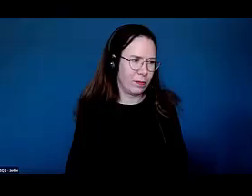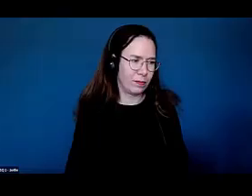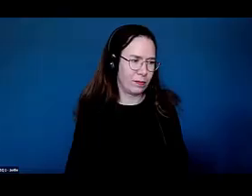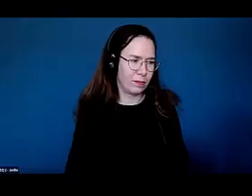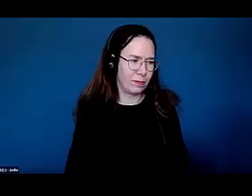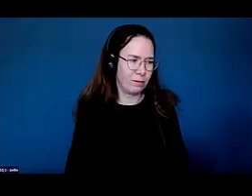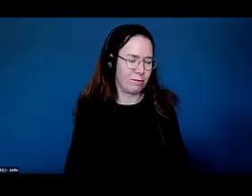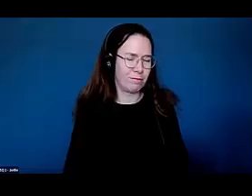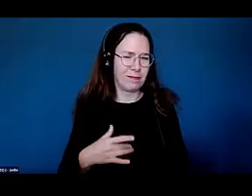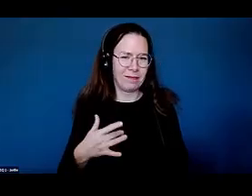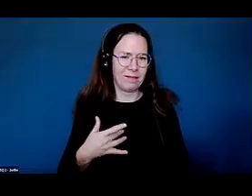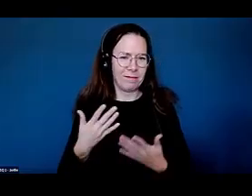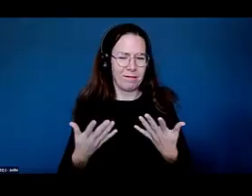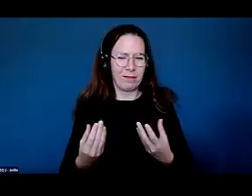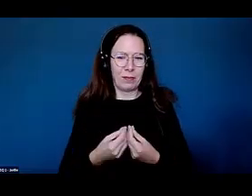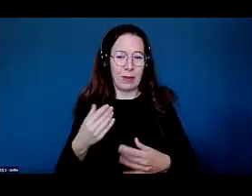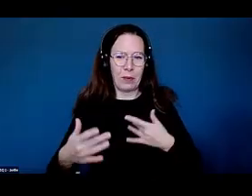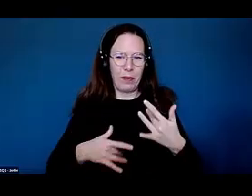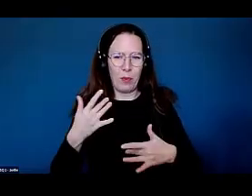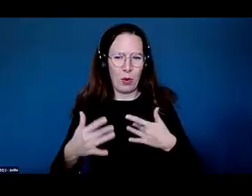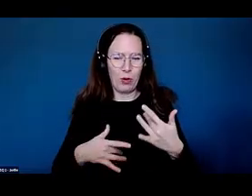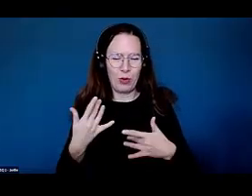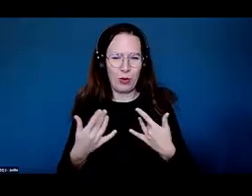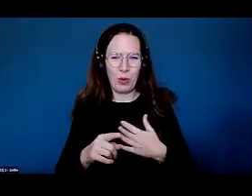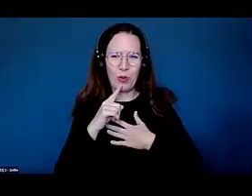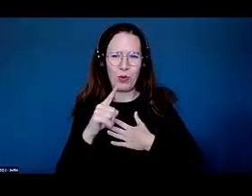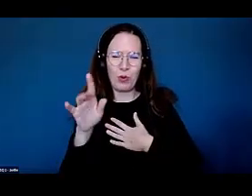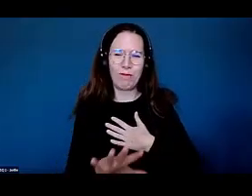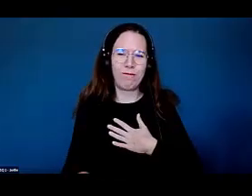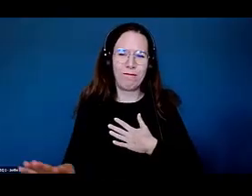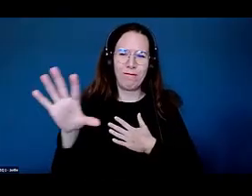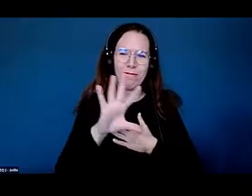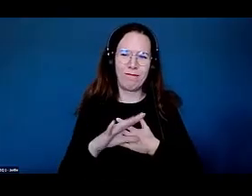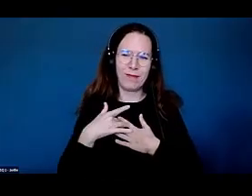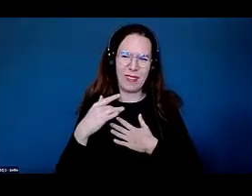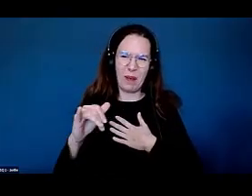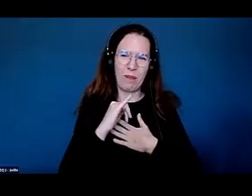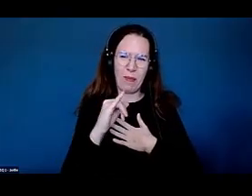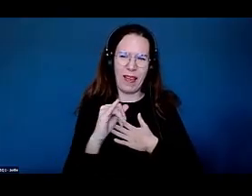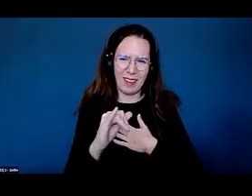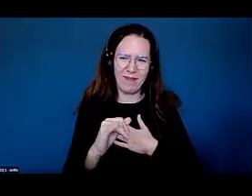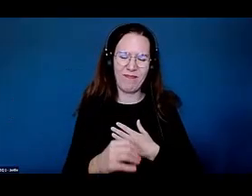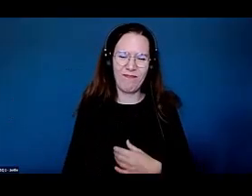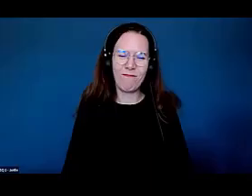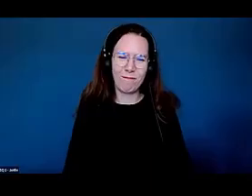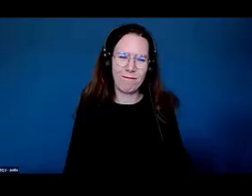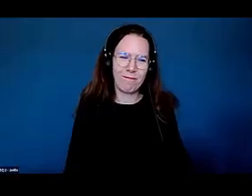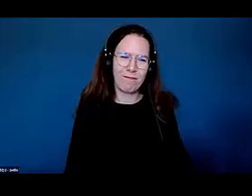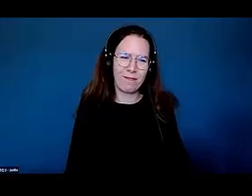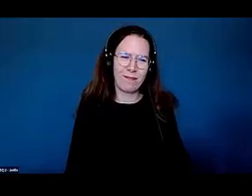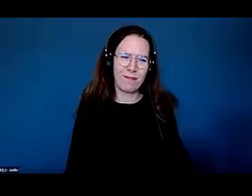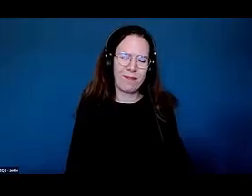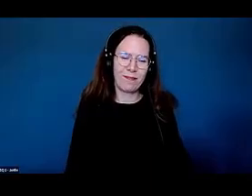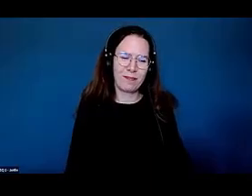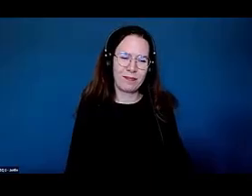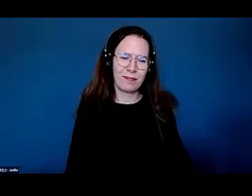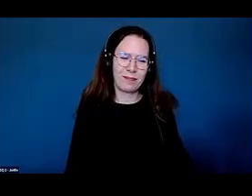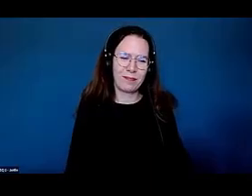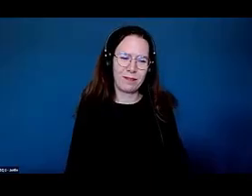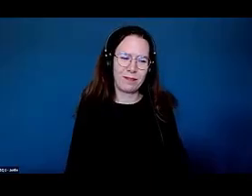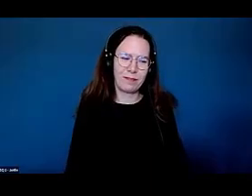Et en ce moment, vraiment, je sens beaucoup d'émotions. Je suis certain que les autres le sentent également. Et je voulais